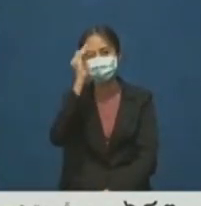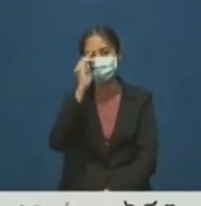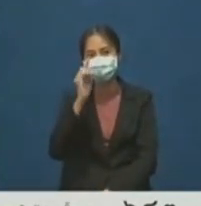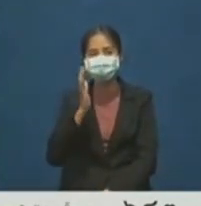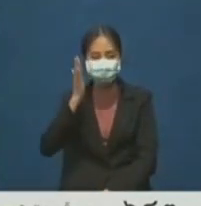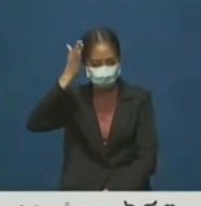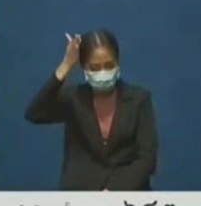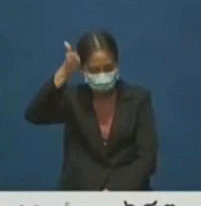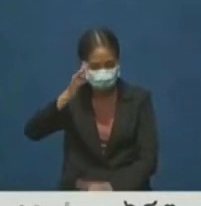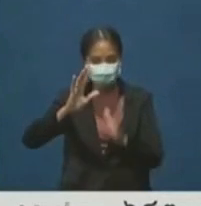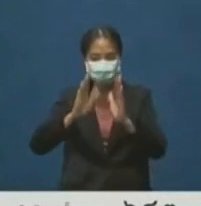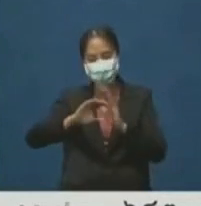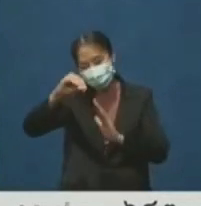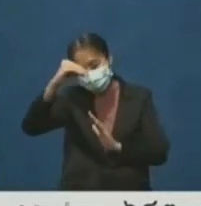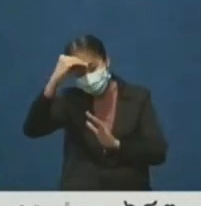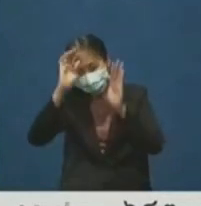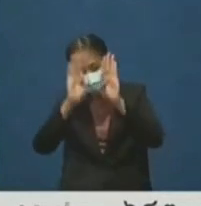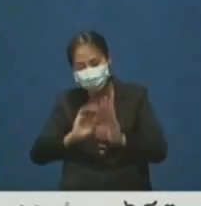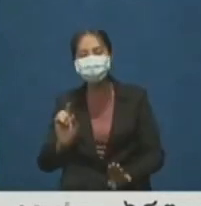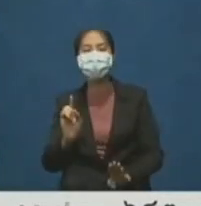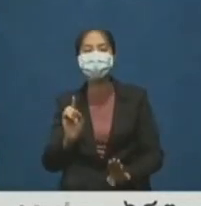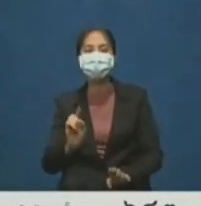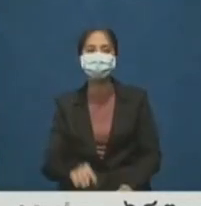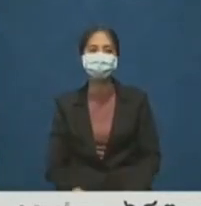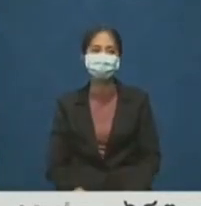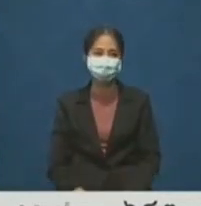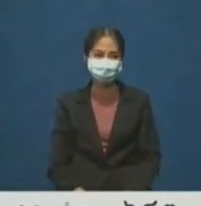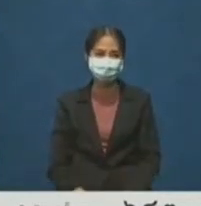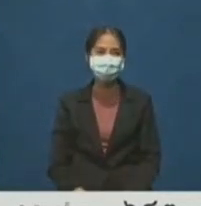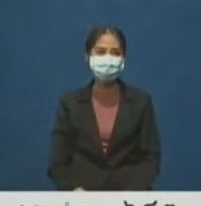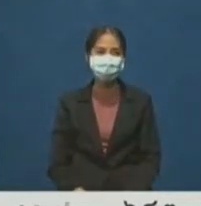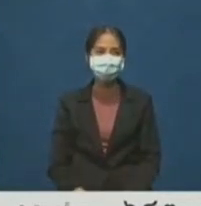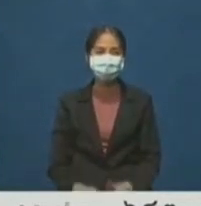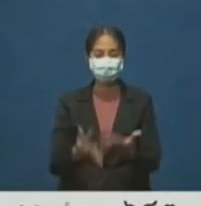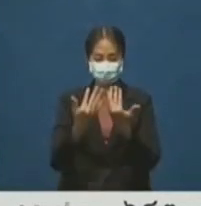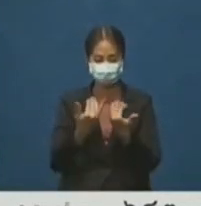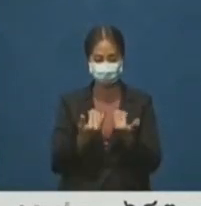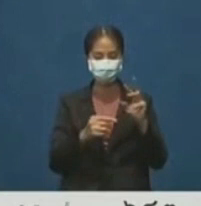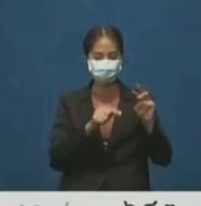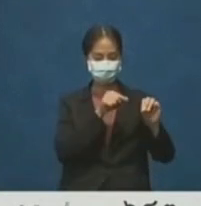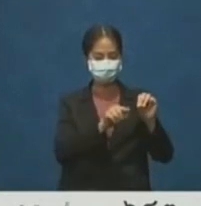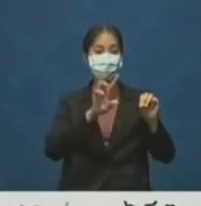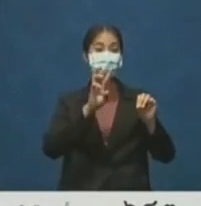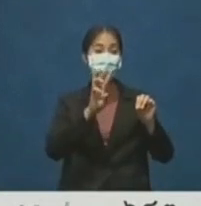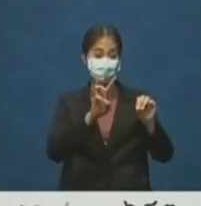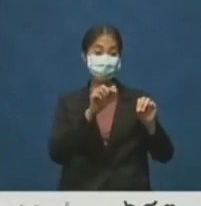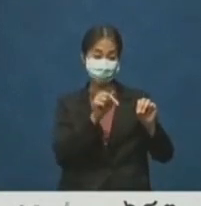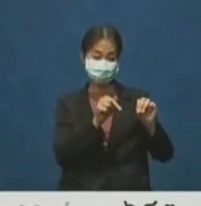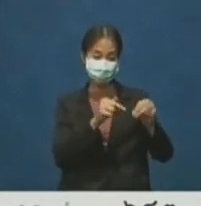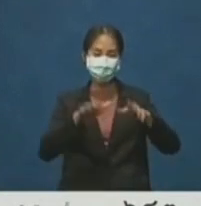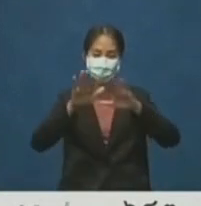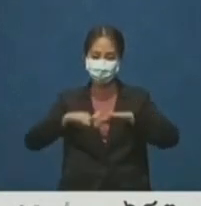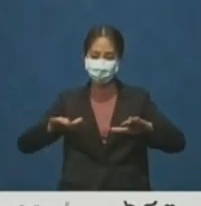ศทางของการศึกษาไทยในอนาคตจะเป็นอย่างไรแต่ท่านประธานทราบไหมครับว่าตามมาตรา6ของร่างพรบ